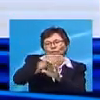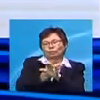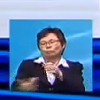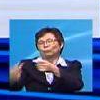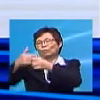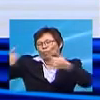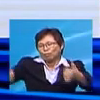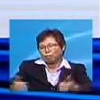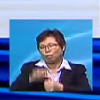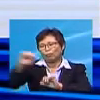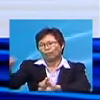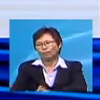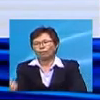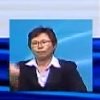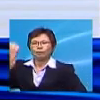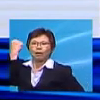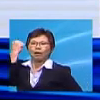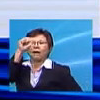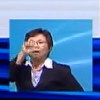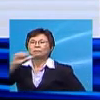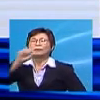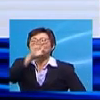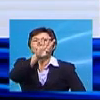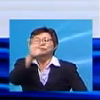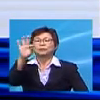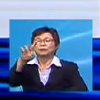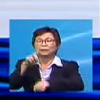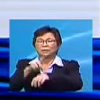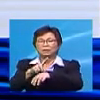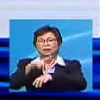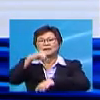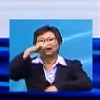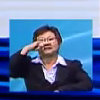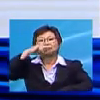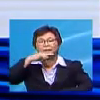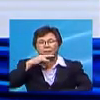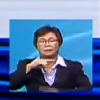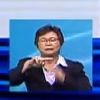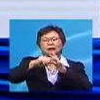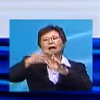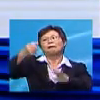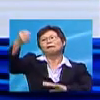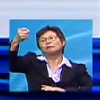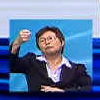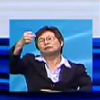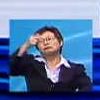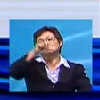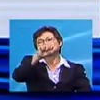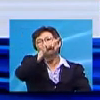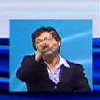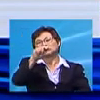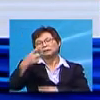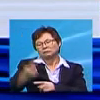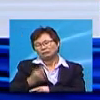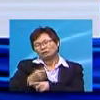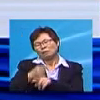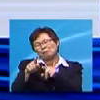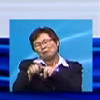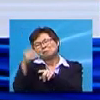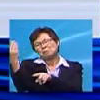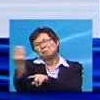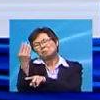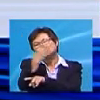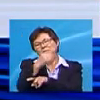kejohanan Bina badan Asia ke-49 di tajken Kazakhstan sejak digantung Sazali hanya menjalani latihan seperti biasa di